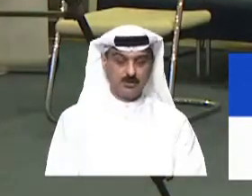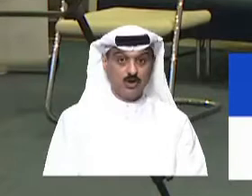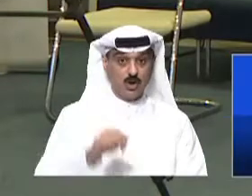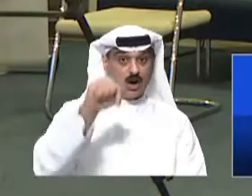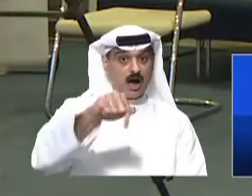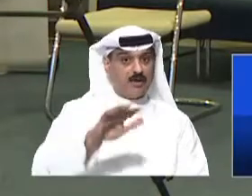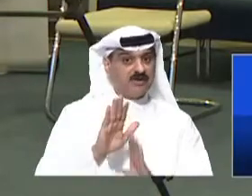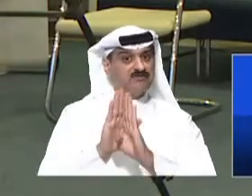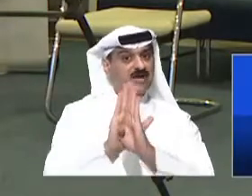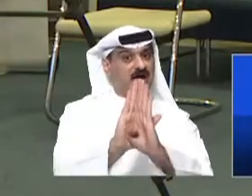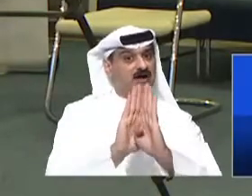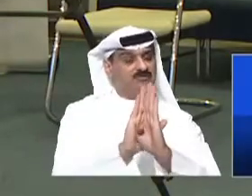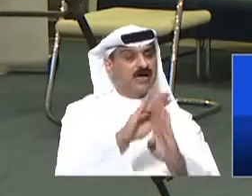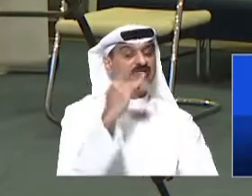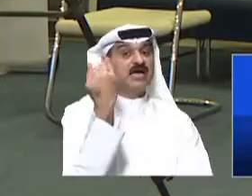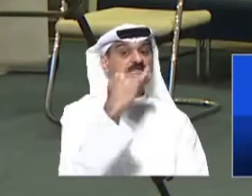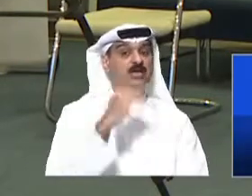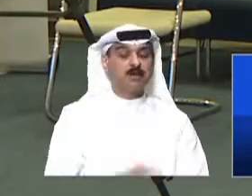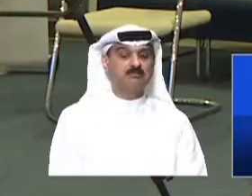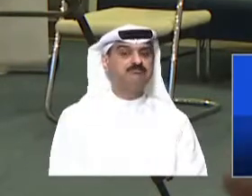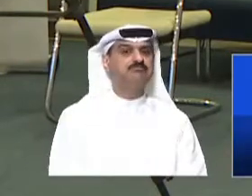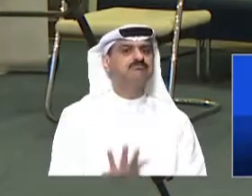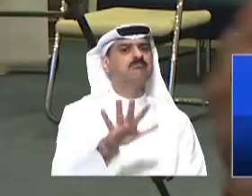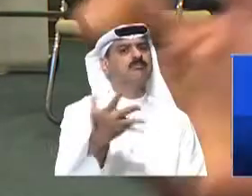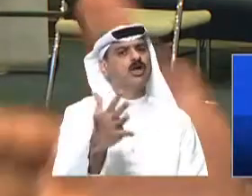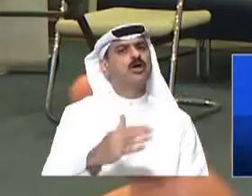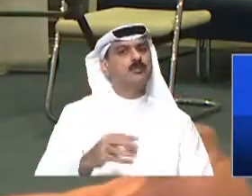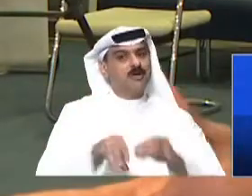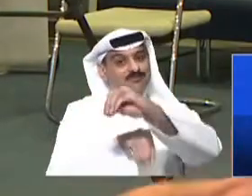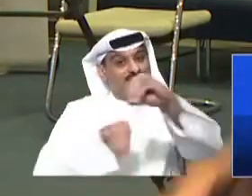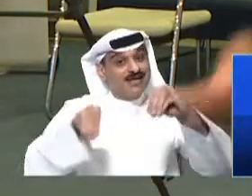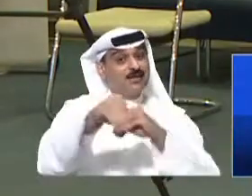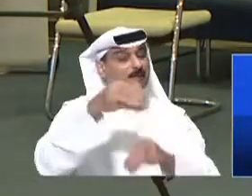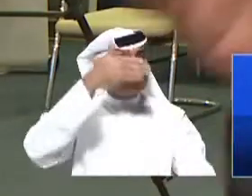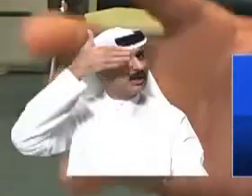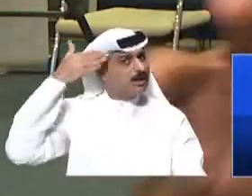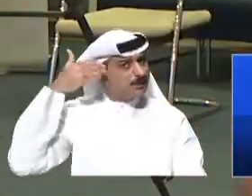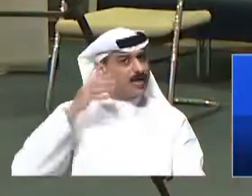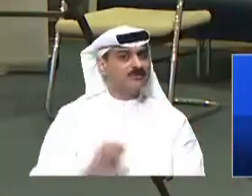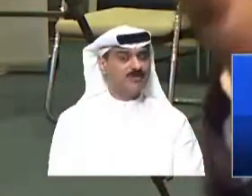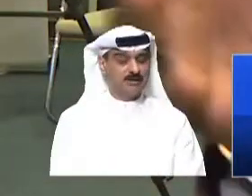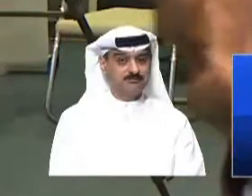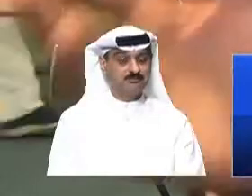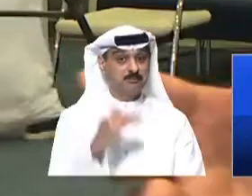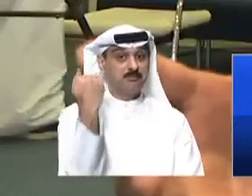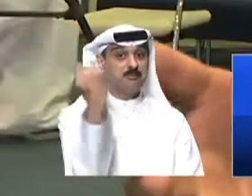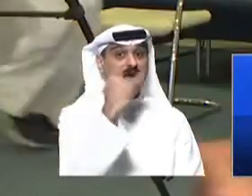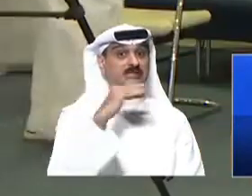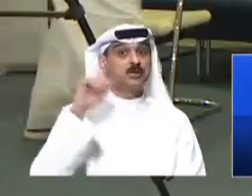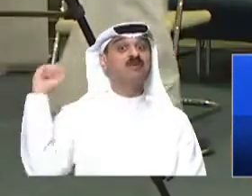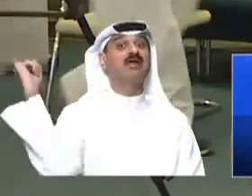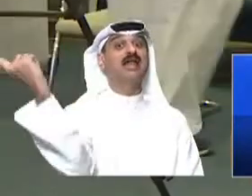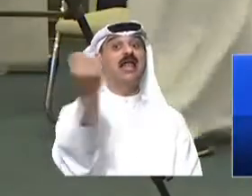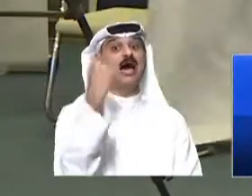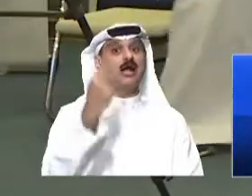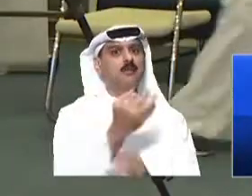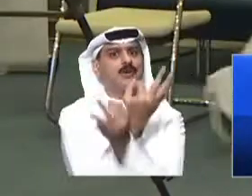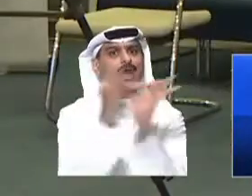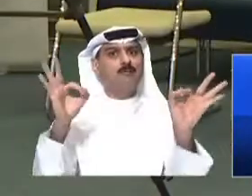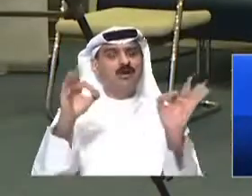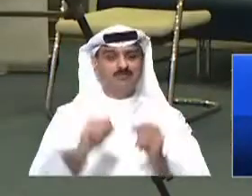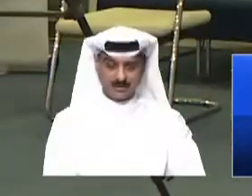المبادرات بحيث إنه يعني ممكن أيضا يكون في تبادل خبرات مع الشباب في جميع أنحاء العالم، ويمكن